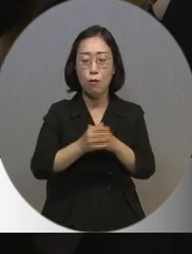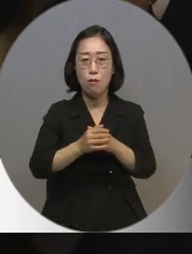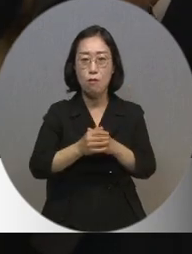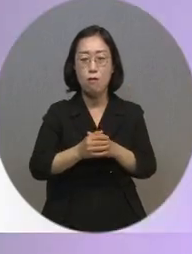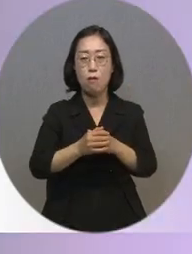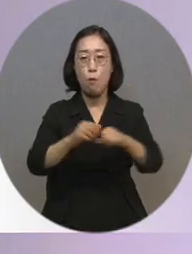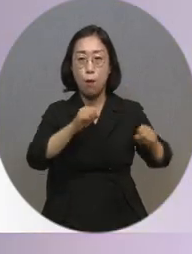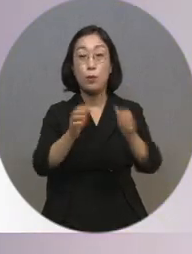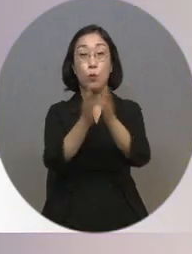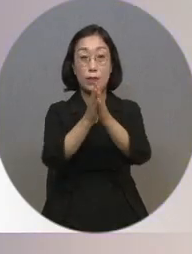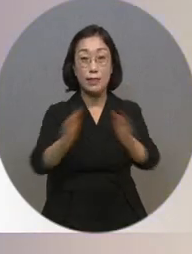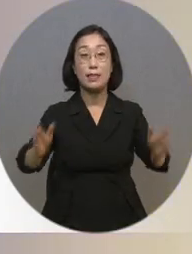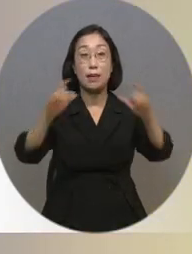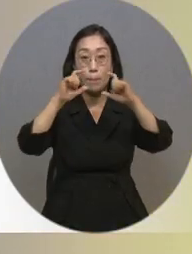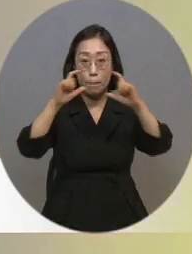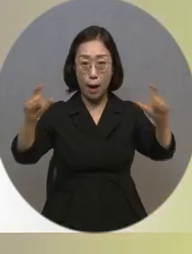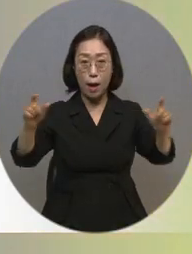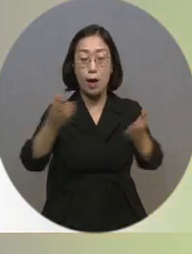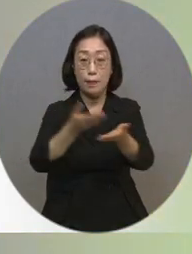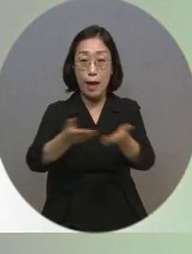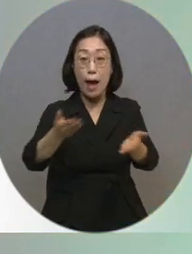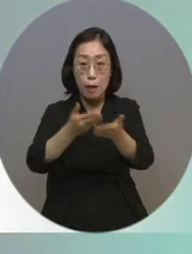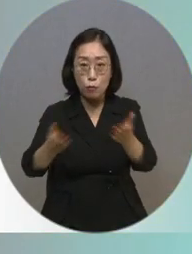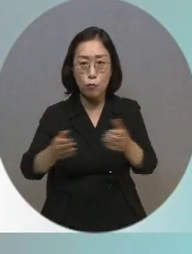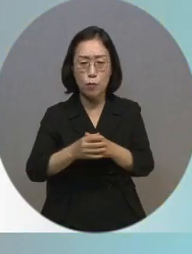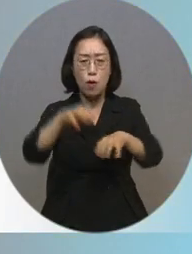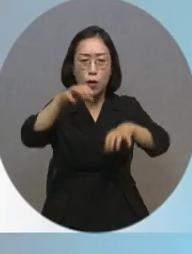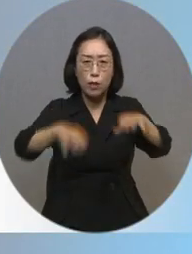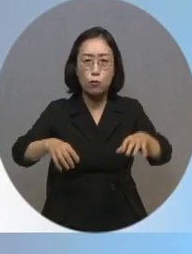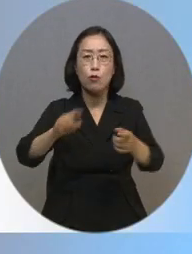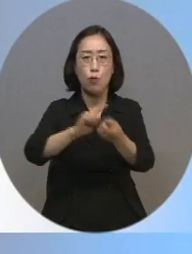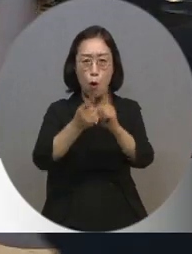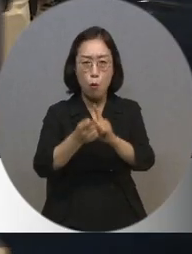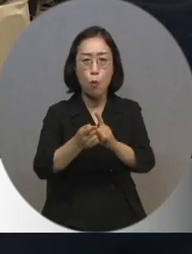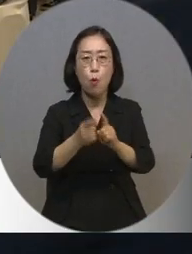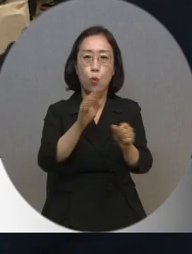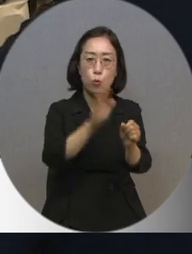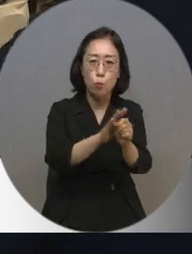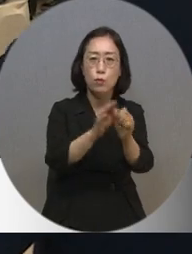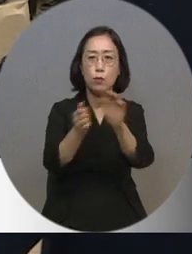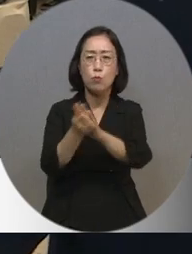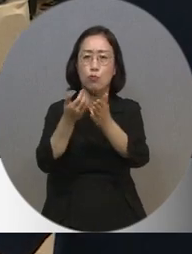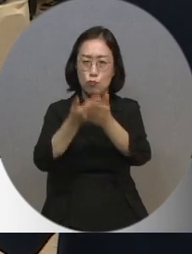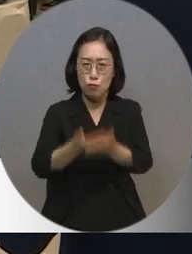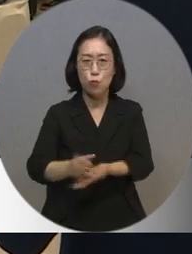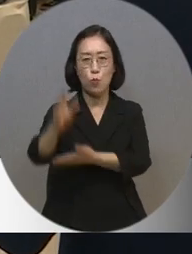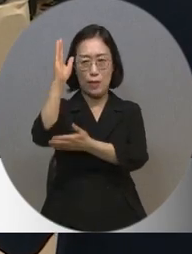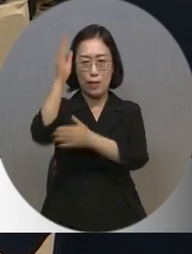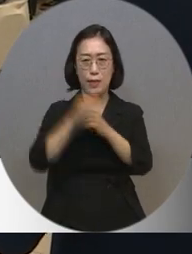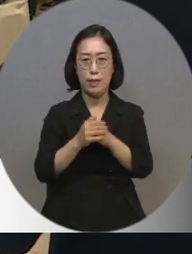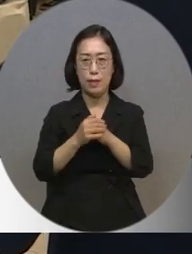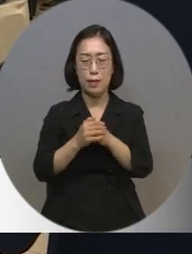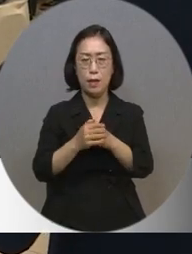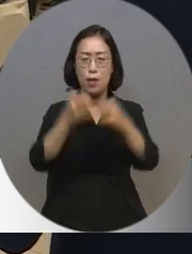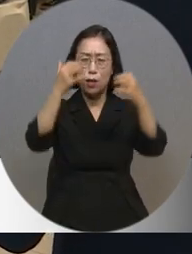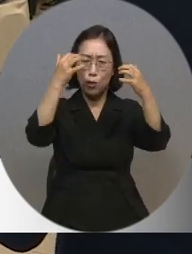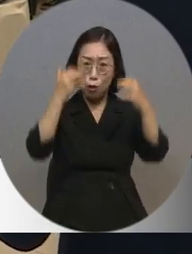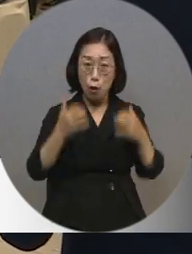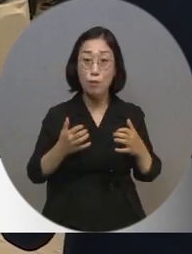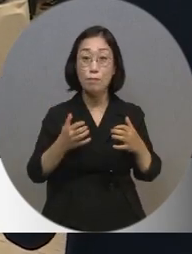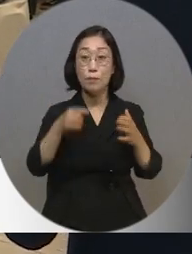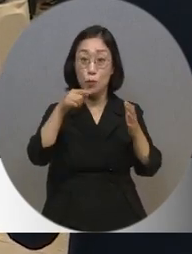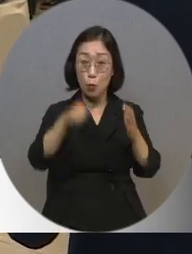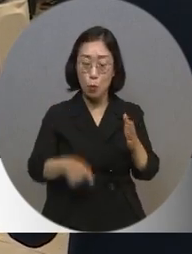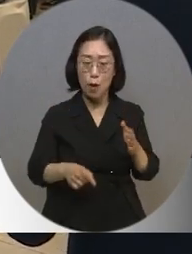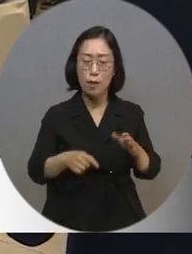선언과 함께 나눔을 통한 지역 이웃과의 상생을 강조했습니다. 캠페인은 올여름 국민들의 나눔으로